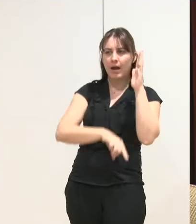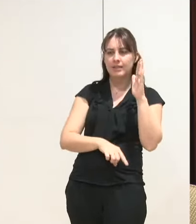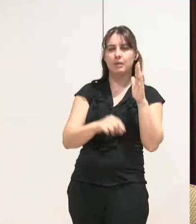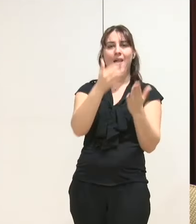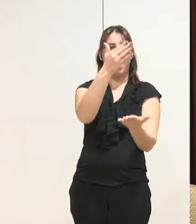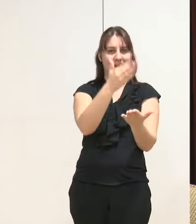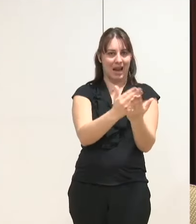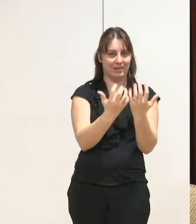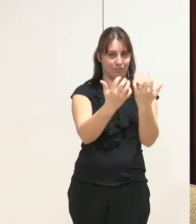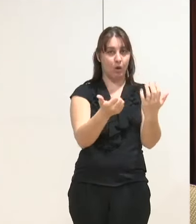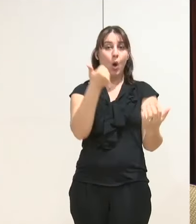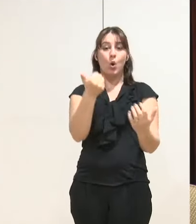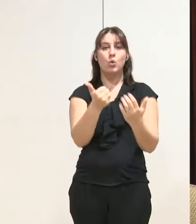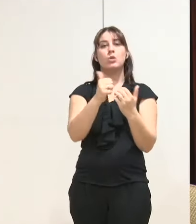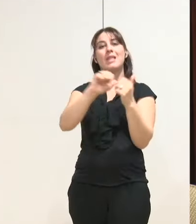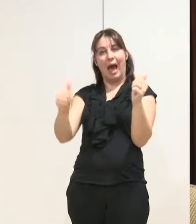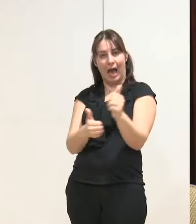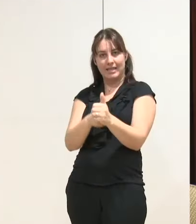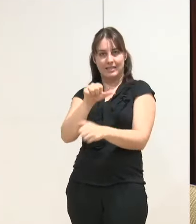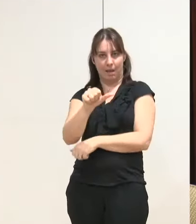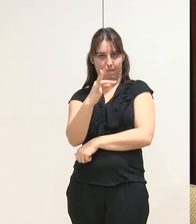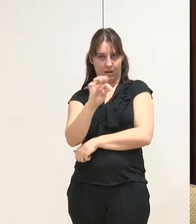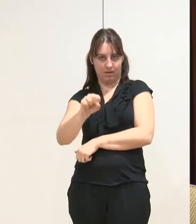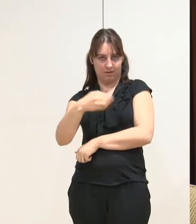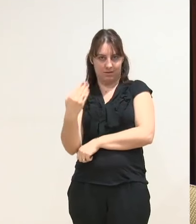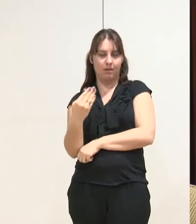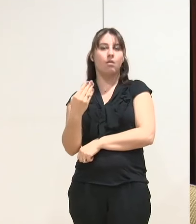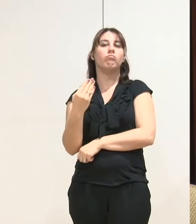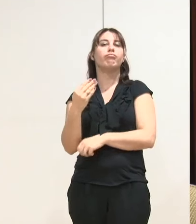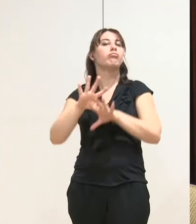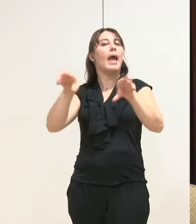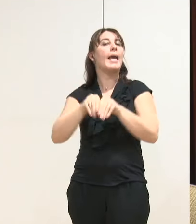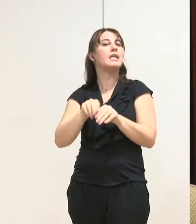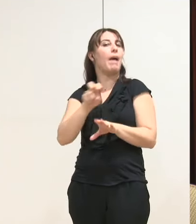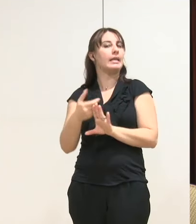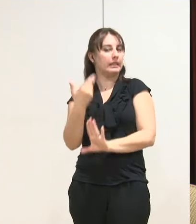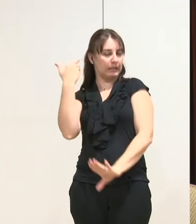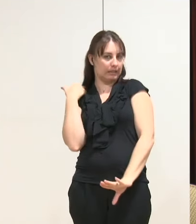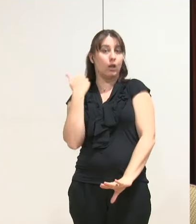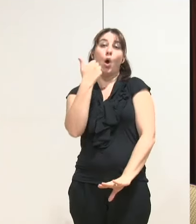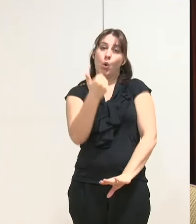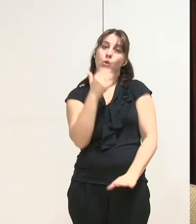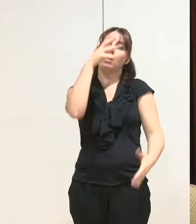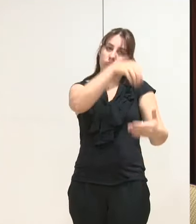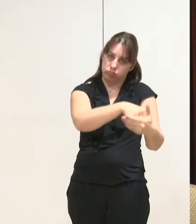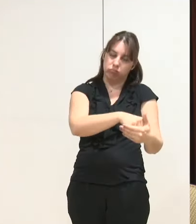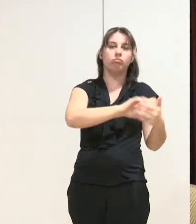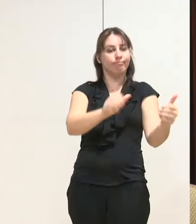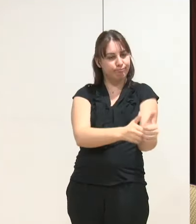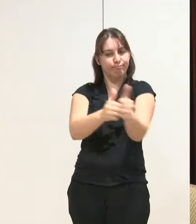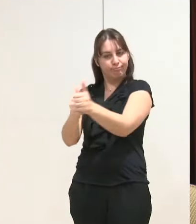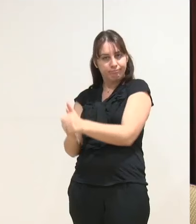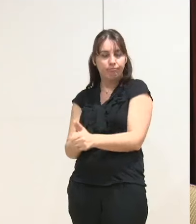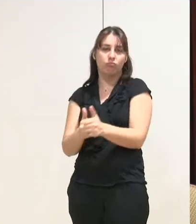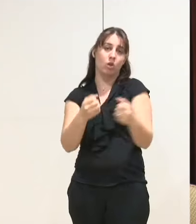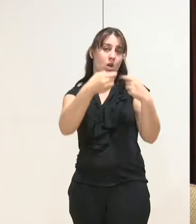par classe que nous avions instauré au cours du mandat précédent une adsem par classe ça ça répondait